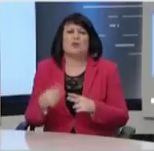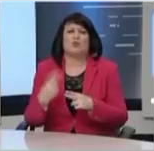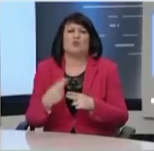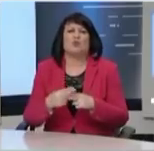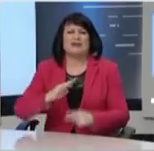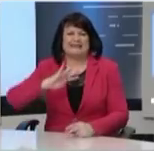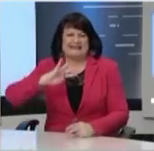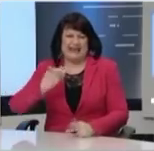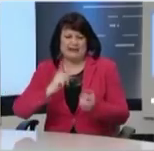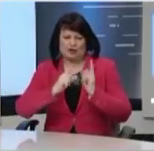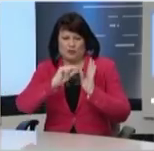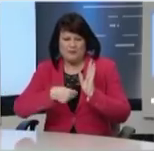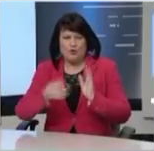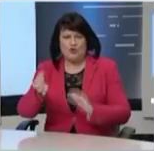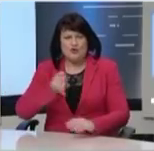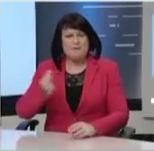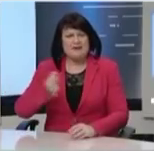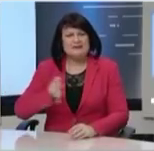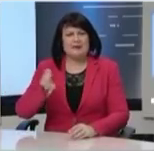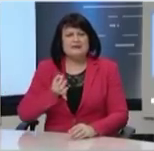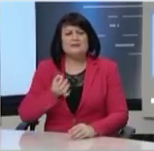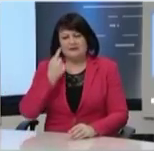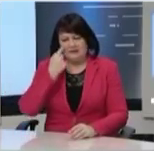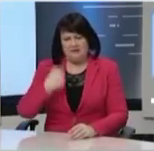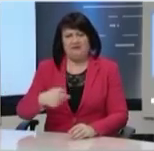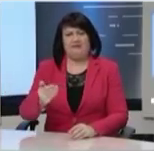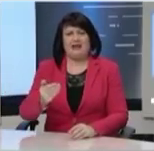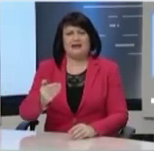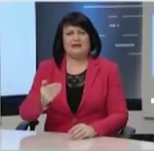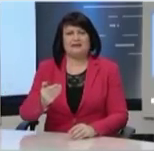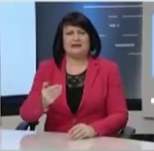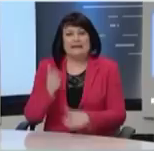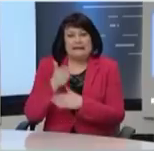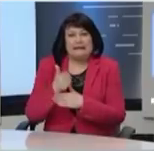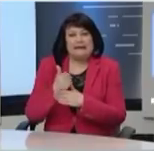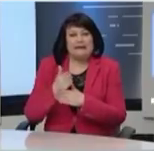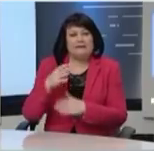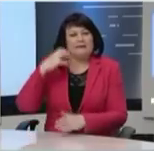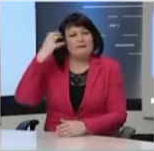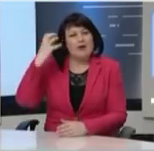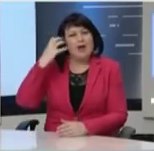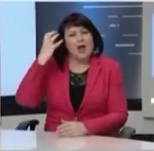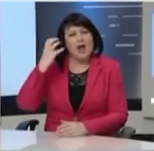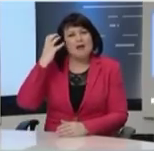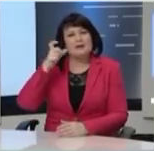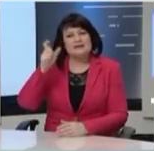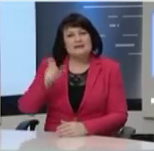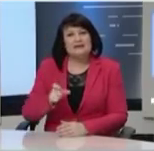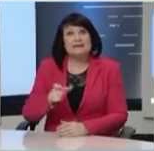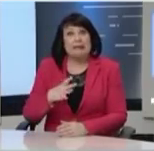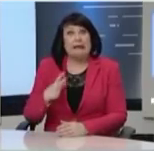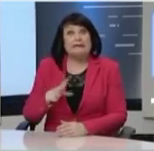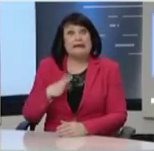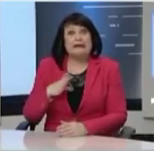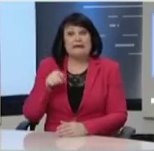περιβόητο τέταρτο μνημόνιο, που από ό,τι φαίνεται δεν είναι μόνο η κρυφή σας φαντασίωση, αλλά είναι και η απεγνωσμένη σας